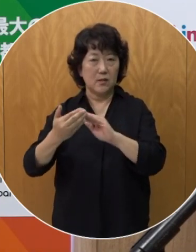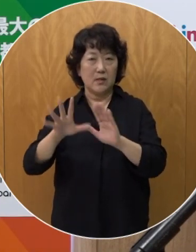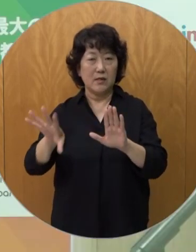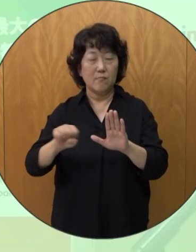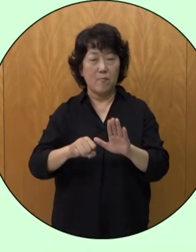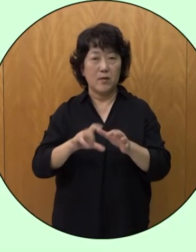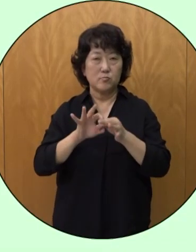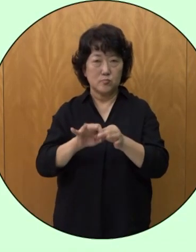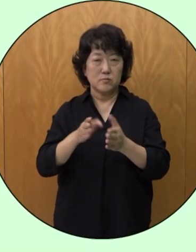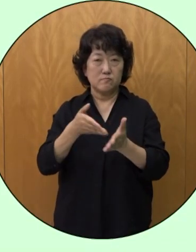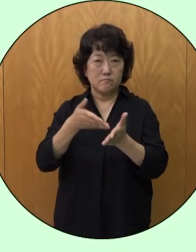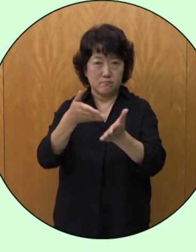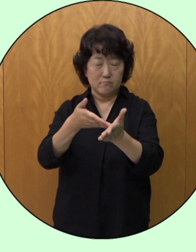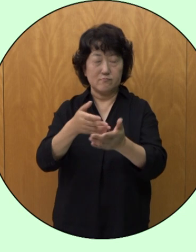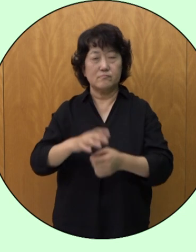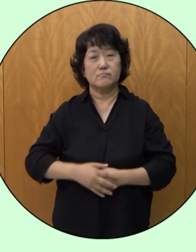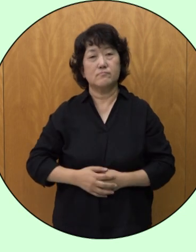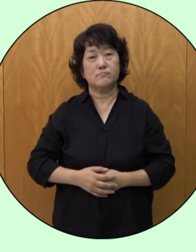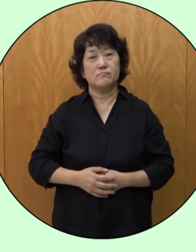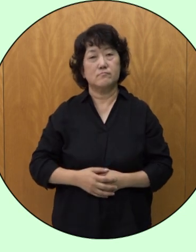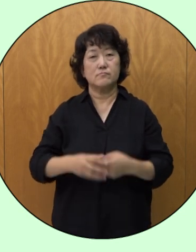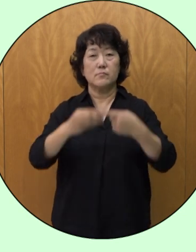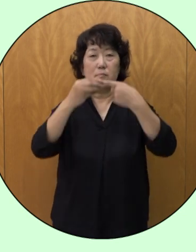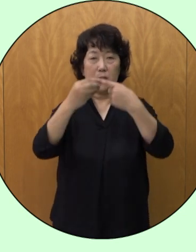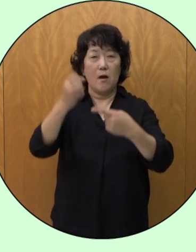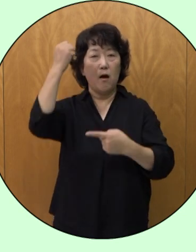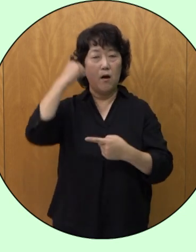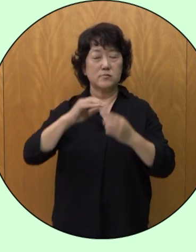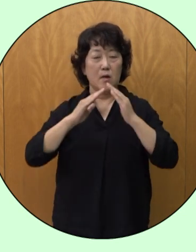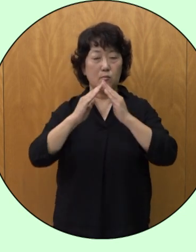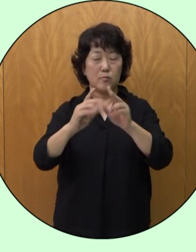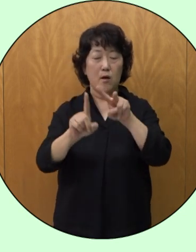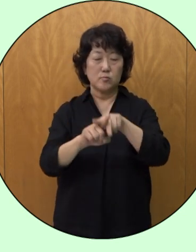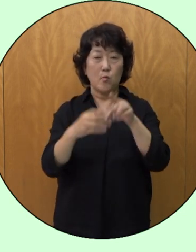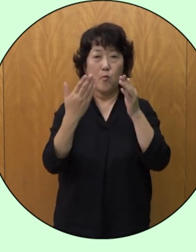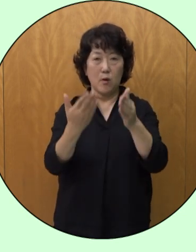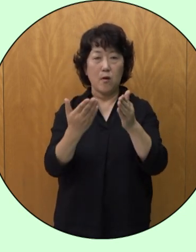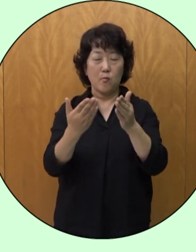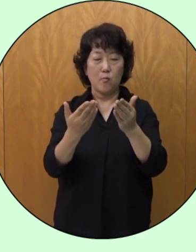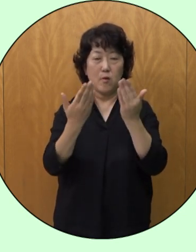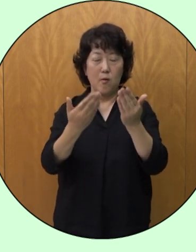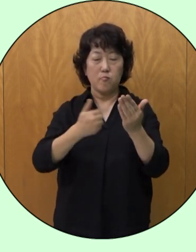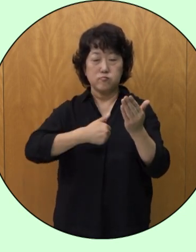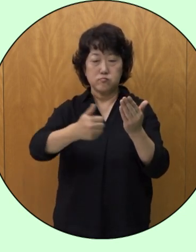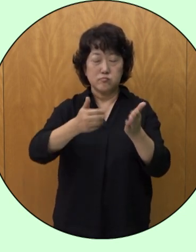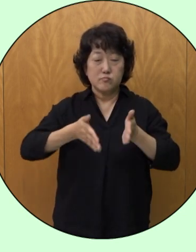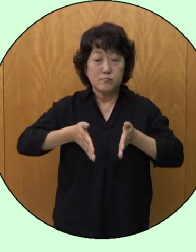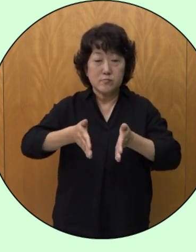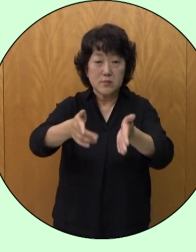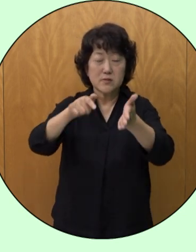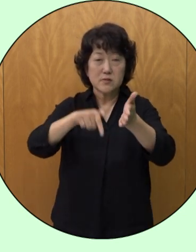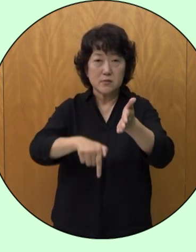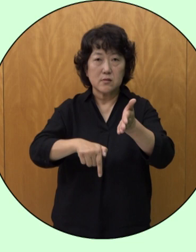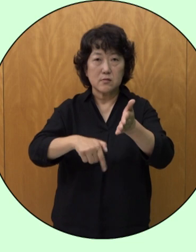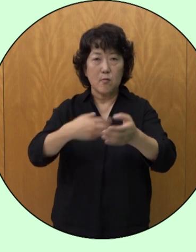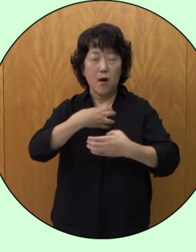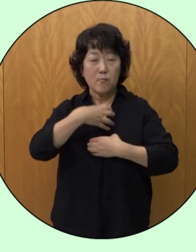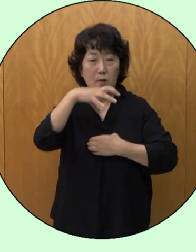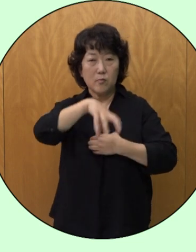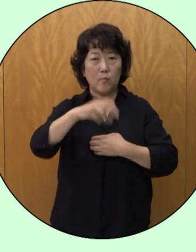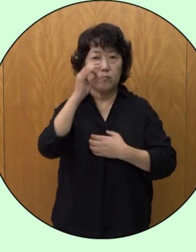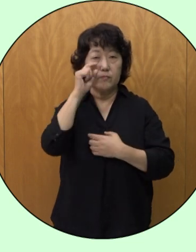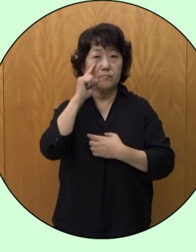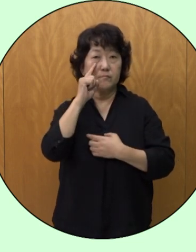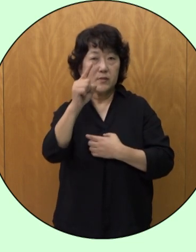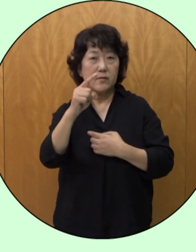きます。一つは朝倉小学校校区の通学路危険箇所の見える化についてでござい